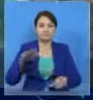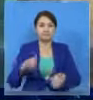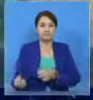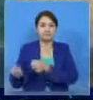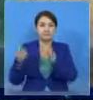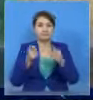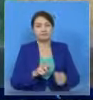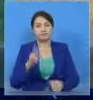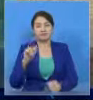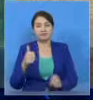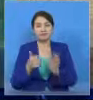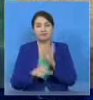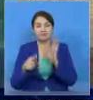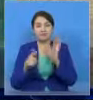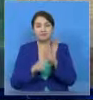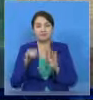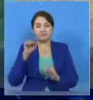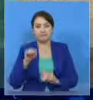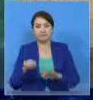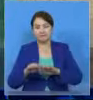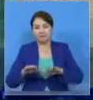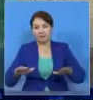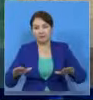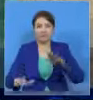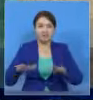мы 267 килограмм.